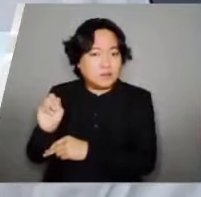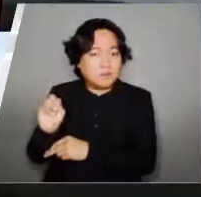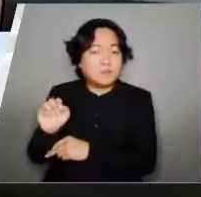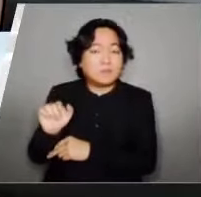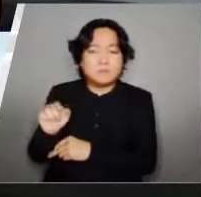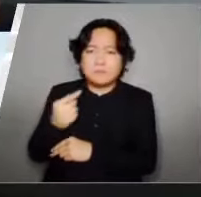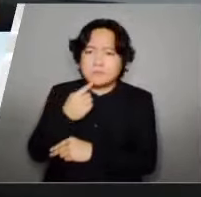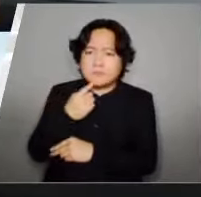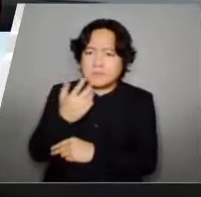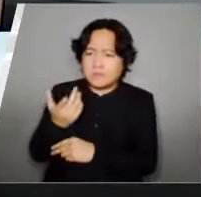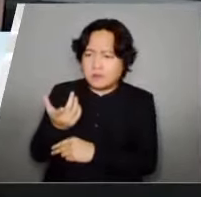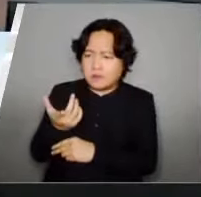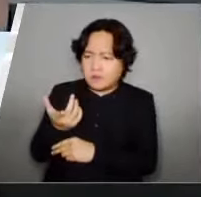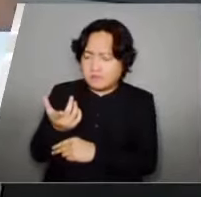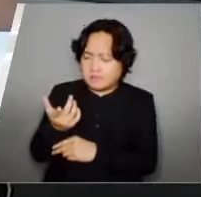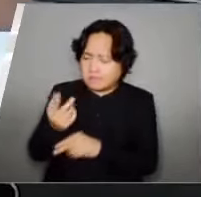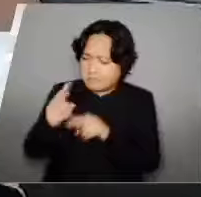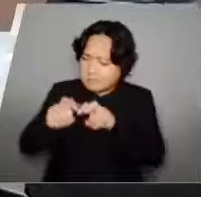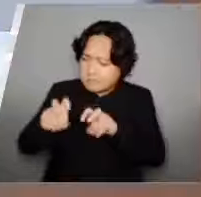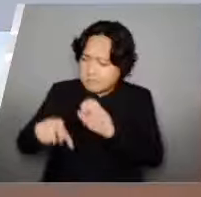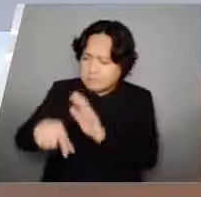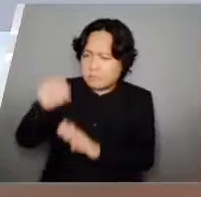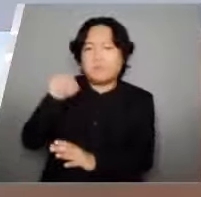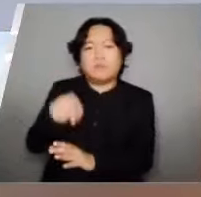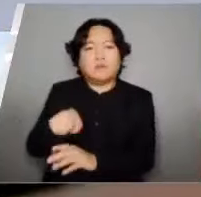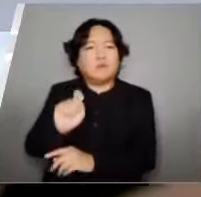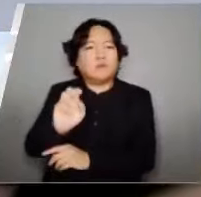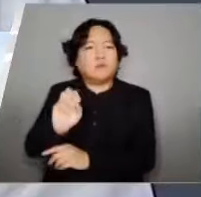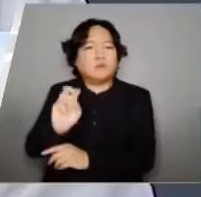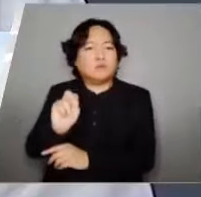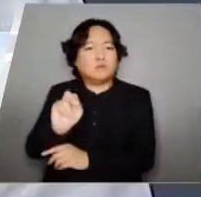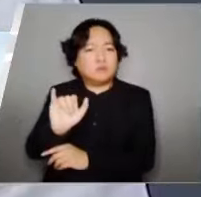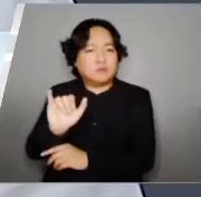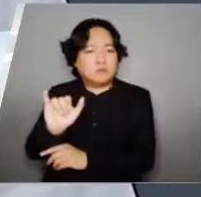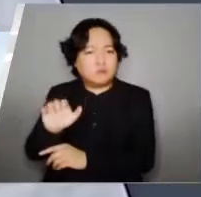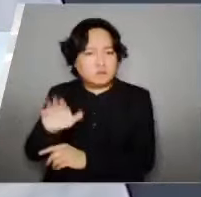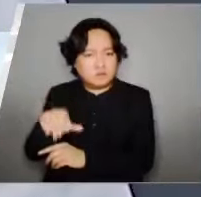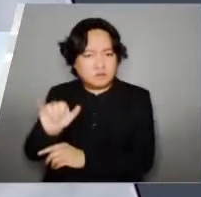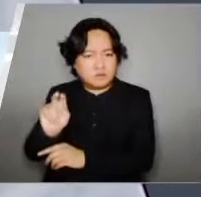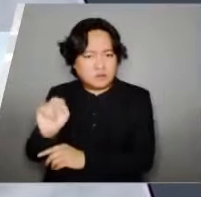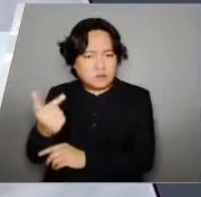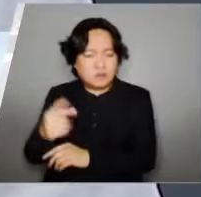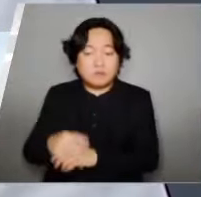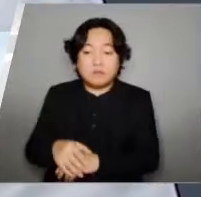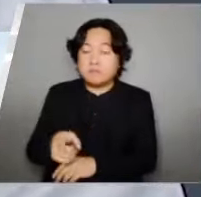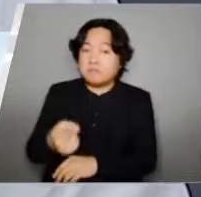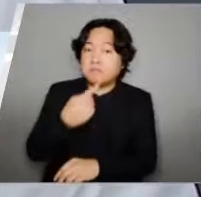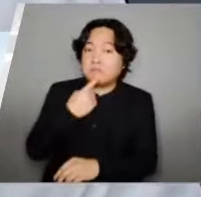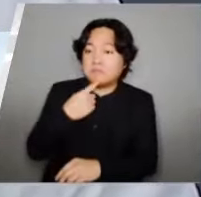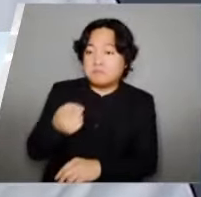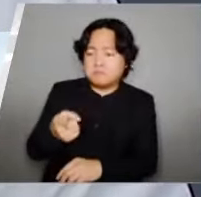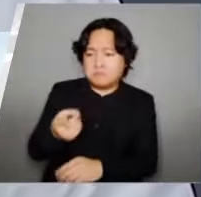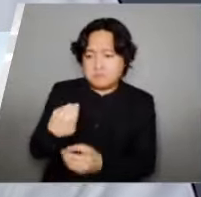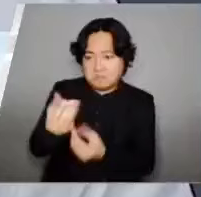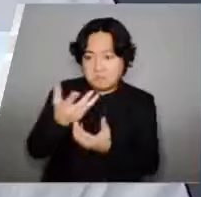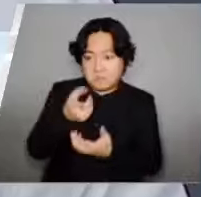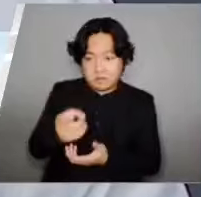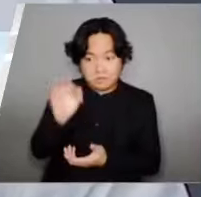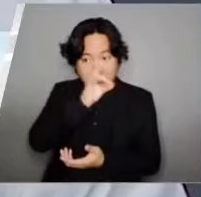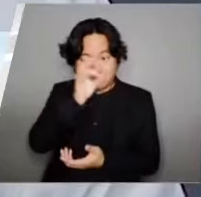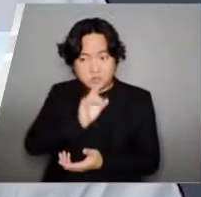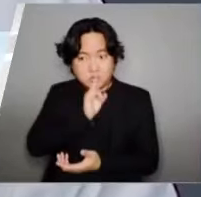Tony Yang. Pinalalabas niyang Pilipino siya kahit hindi umano. Because of that birth certificate, nakakuha na siya ng mga